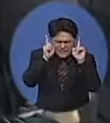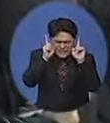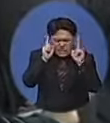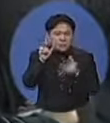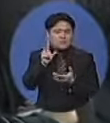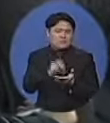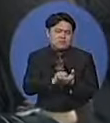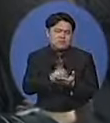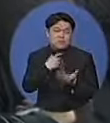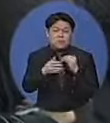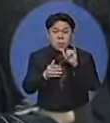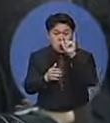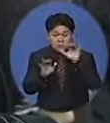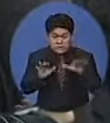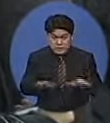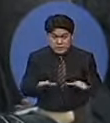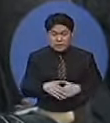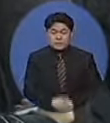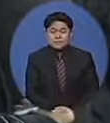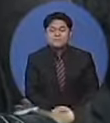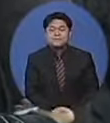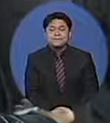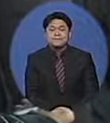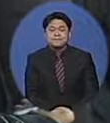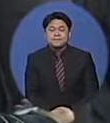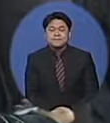정서적 문제를 경험하고 있다는데요.